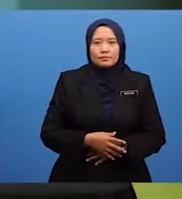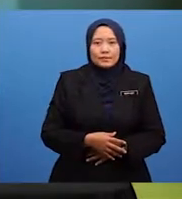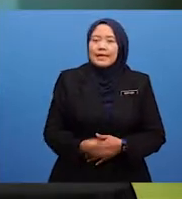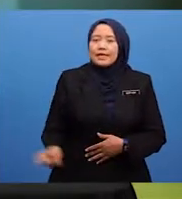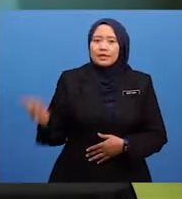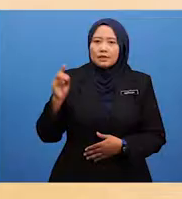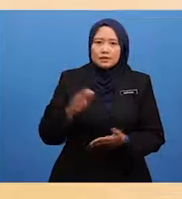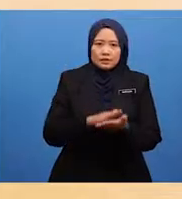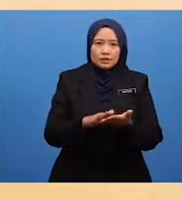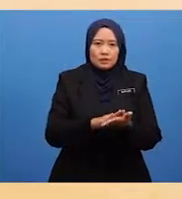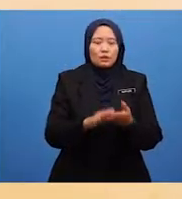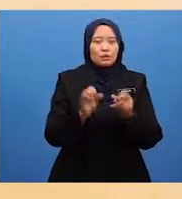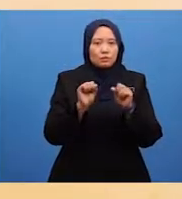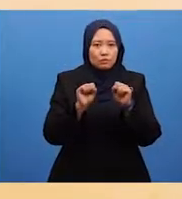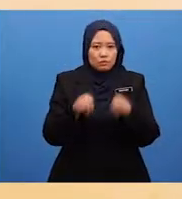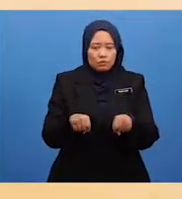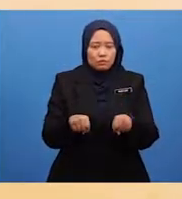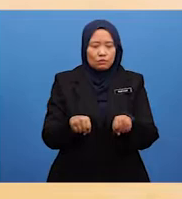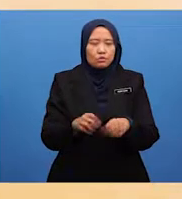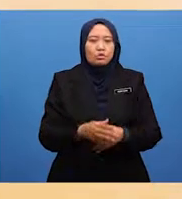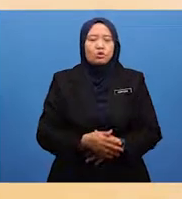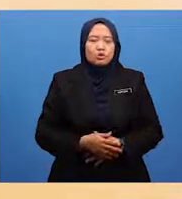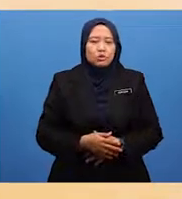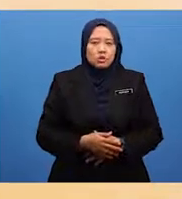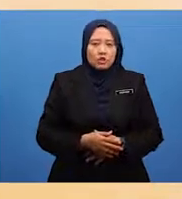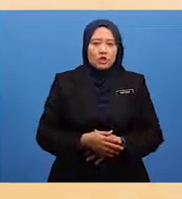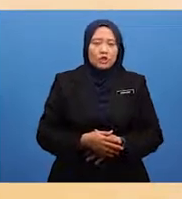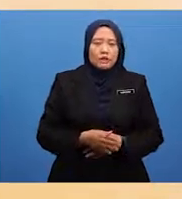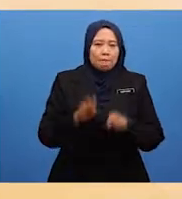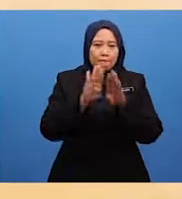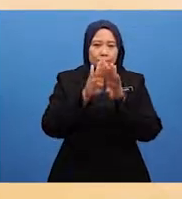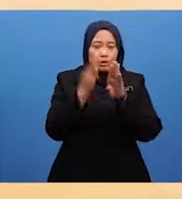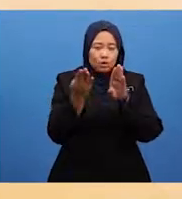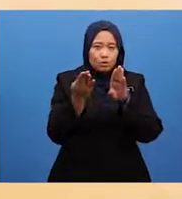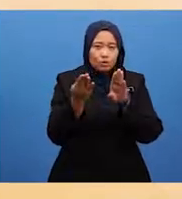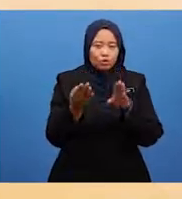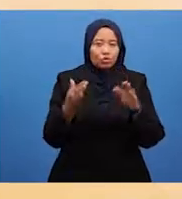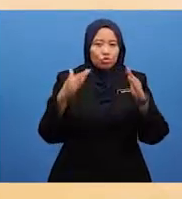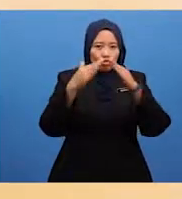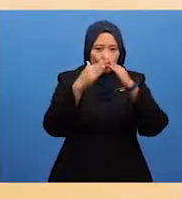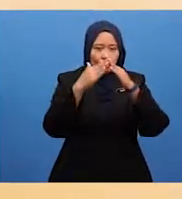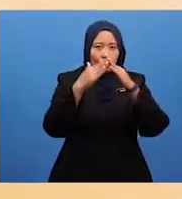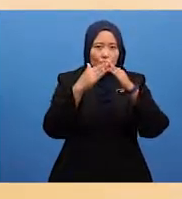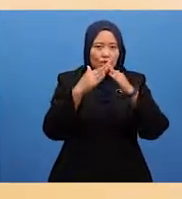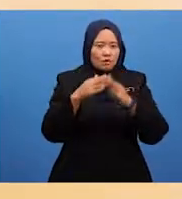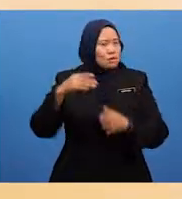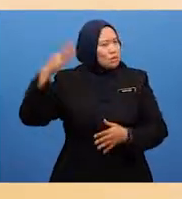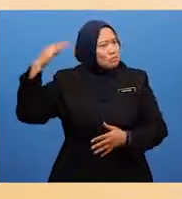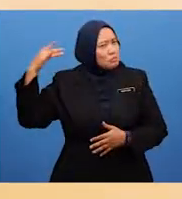Daya geseran menyebabkan pintu rumah cikgu berbunyi apabila dibuka dan